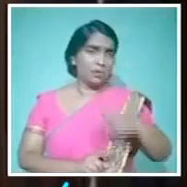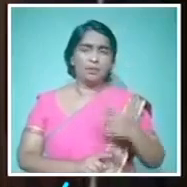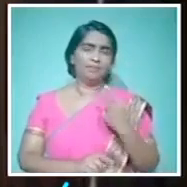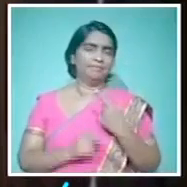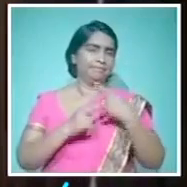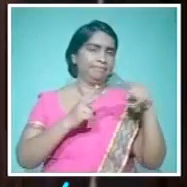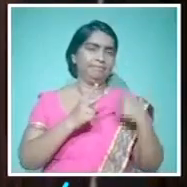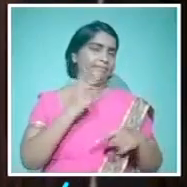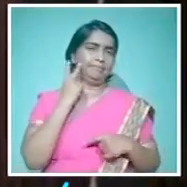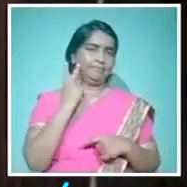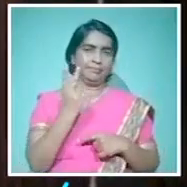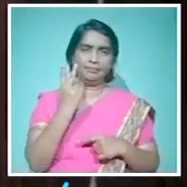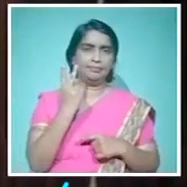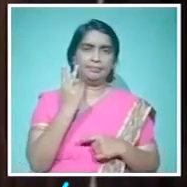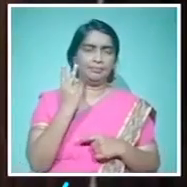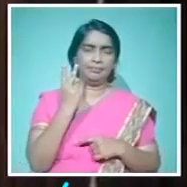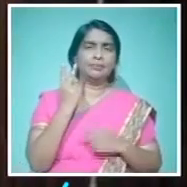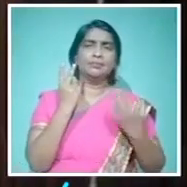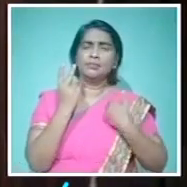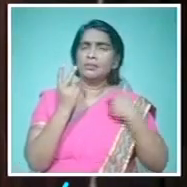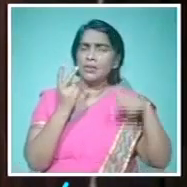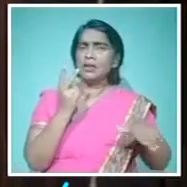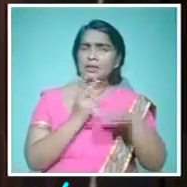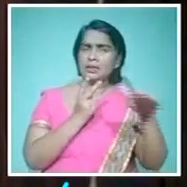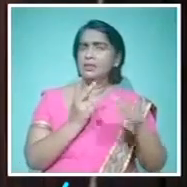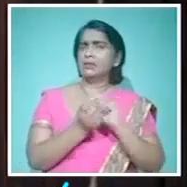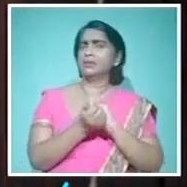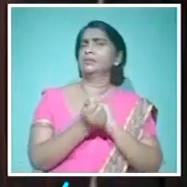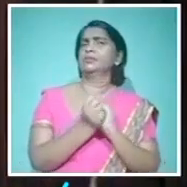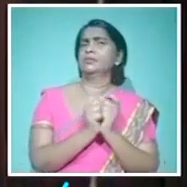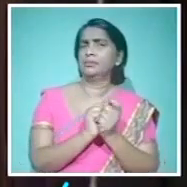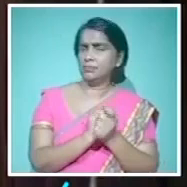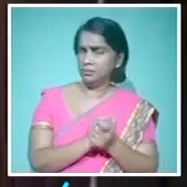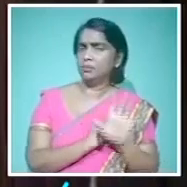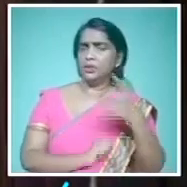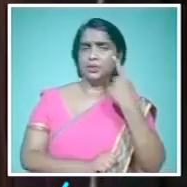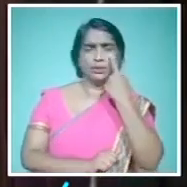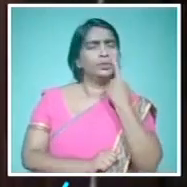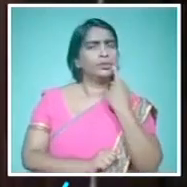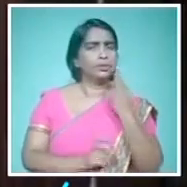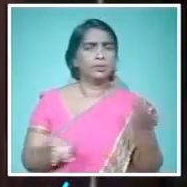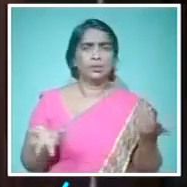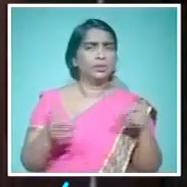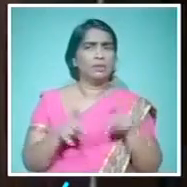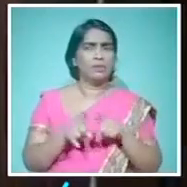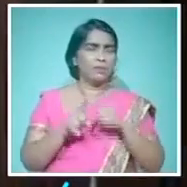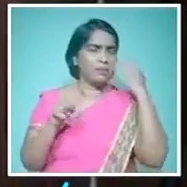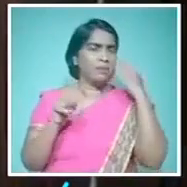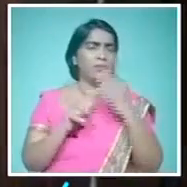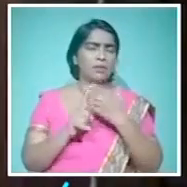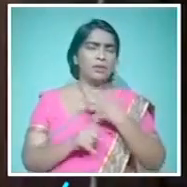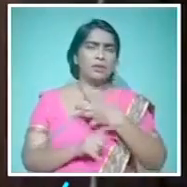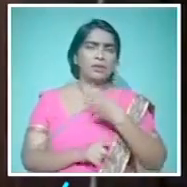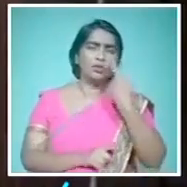දෙකක් ඉතින් මං හිතනවා අද මේ තැනට මේ සමාජයේ මං හිතන්නේ පරිවර්තනය වෙගෙන යනවා මං ඉතාමත් සෝචනීය තත්වයක් ඉතින් මේ සම්බන්ධයෙන් සෝකේ